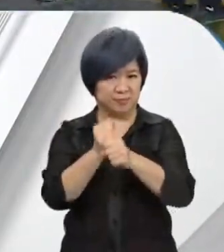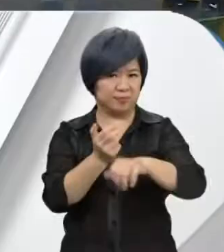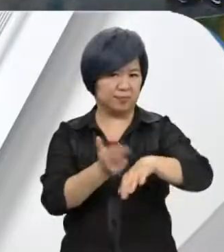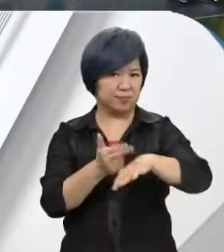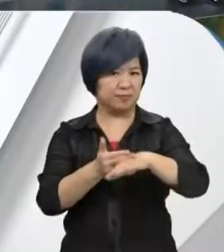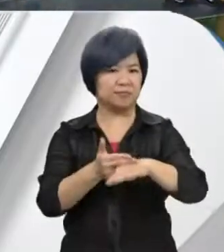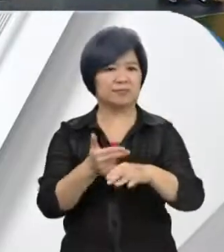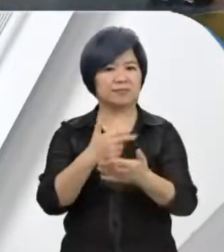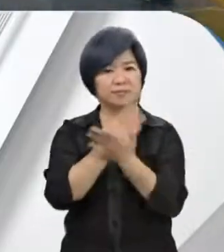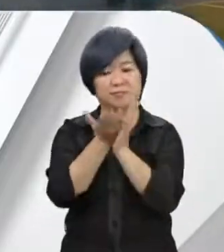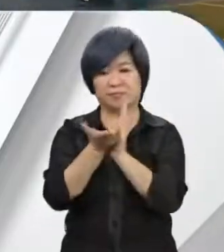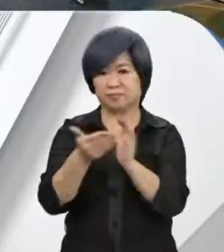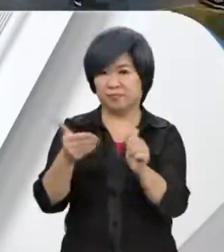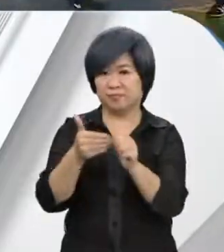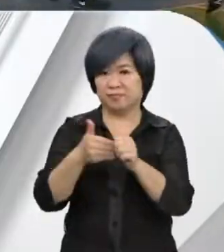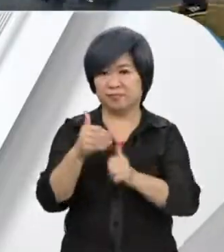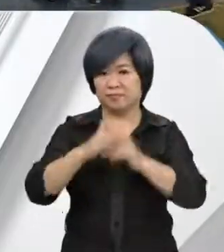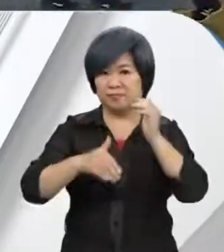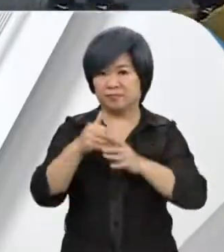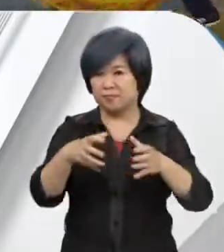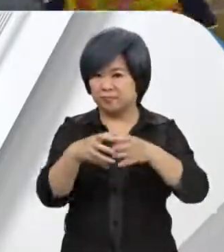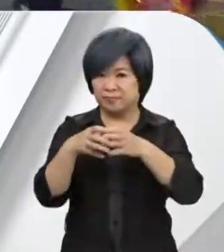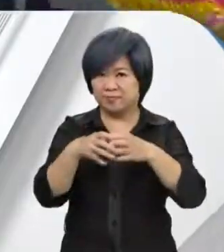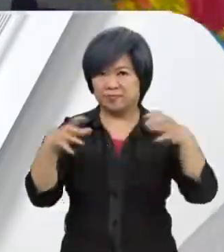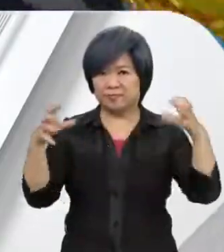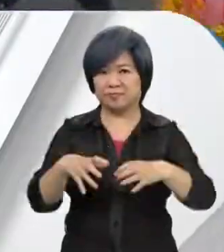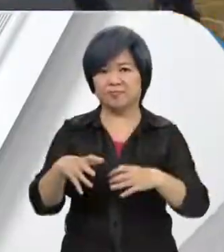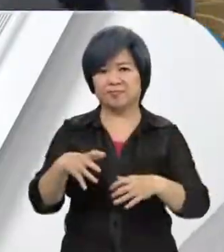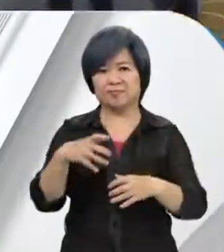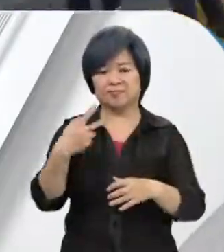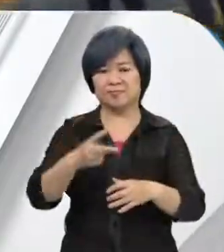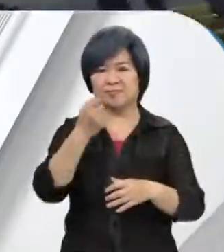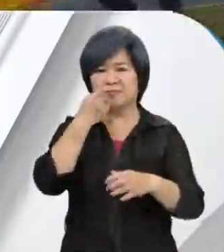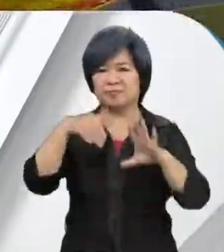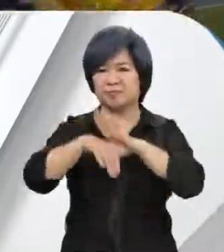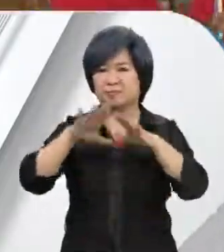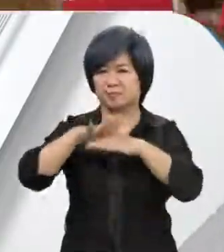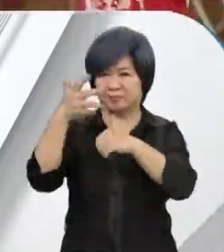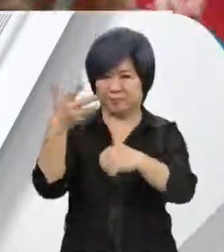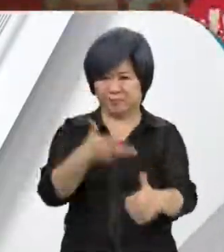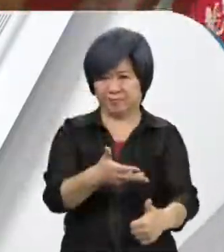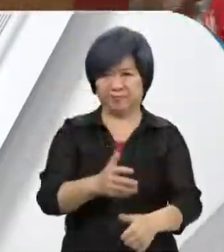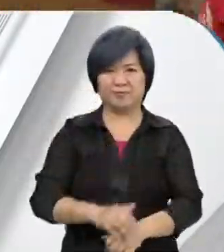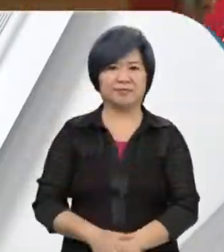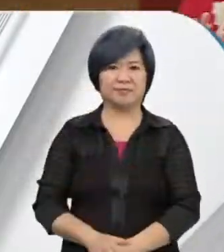术，唔但请做得培养团吹精神，未做得传承文化。客家新闻总资讯，苗栗报道。